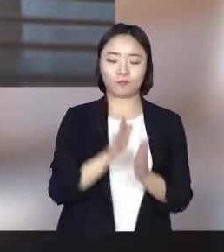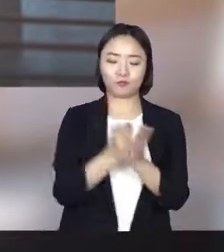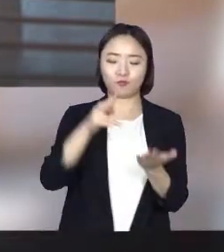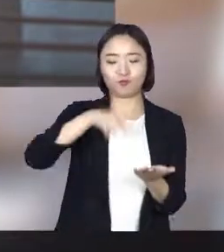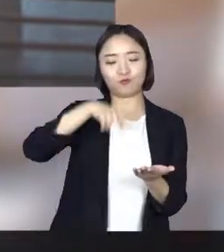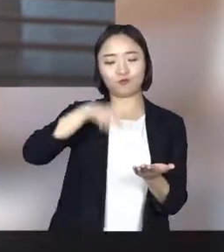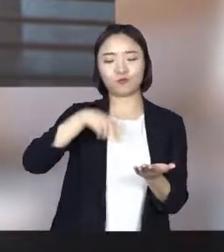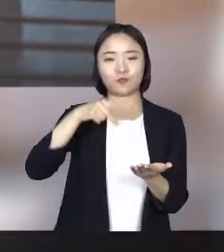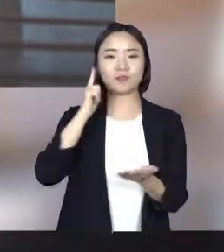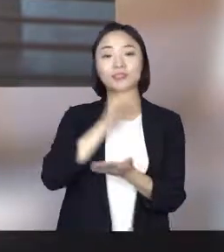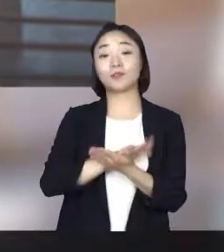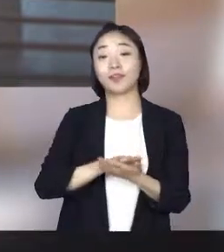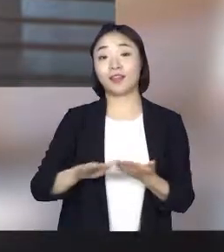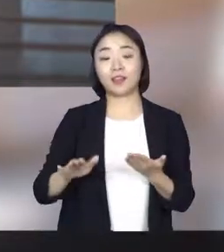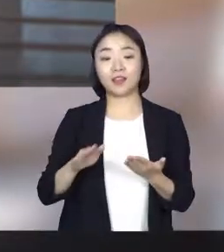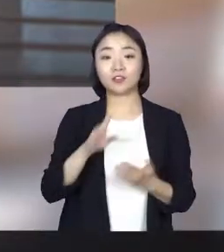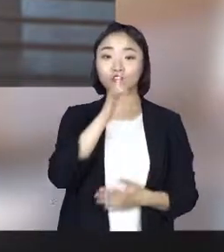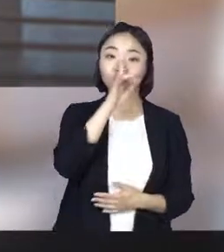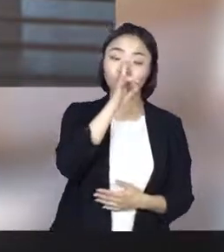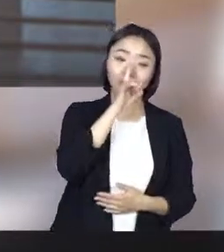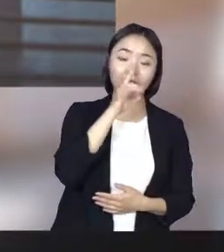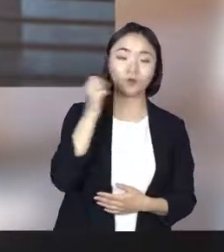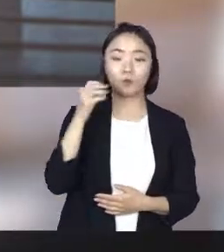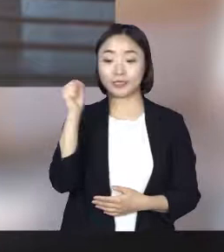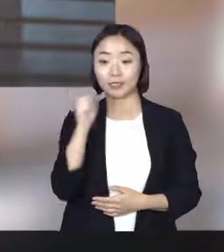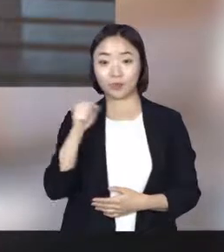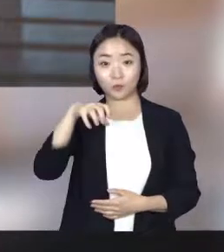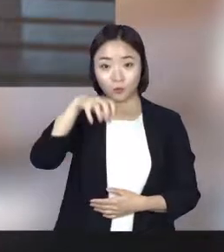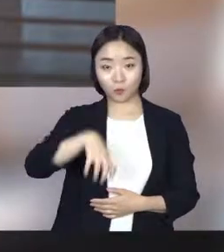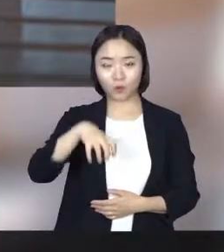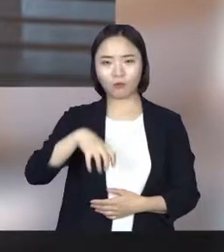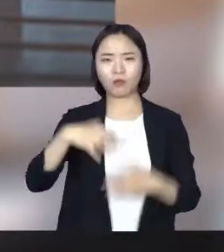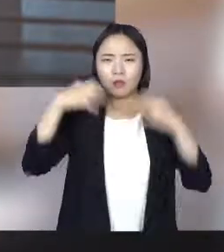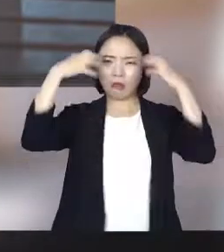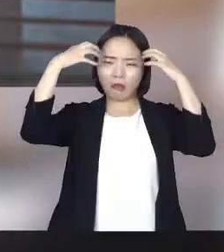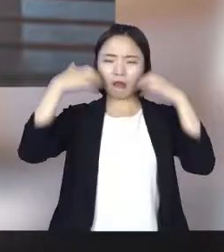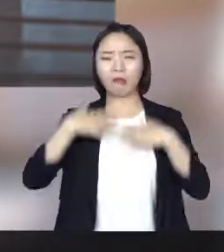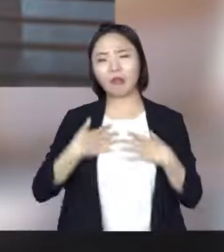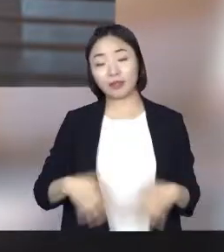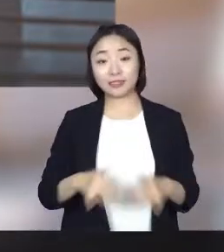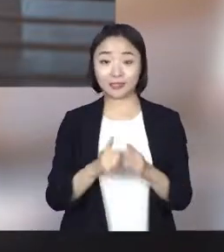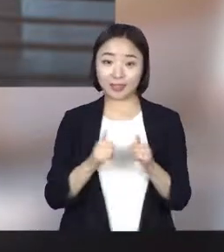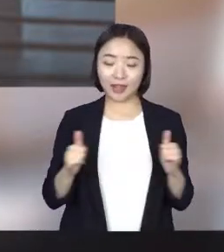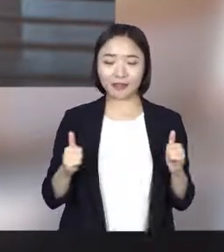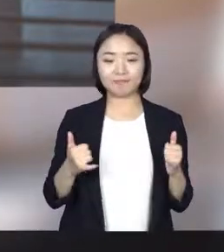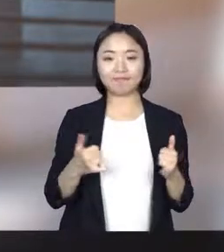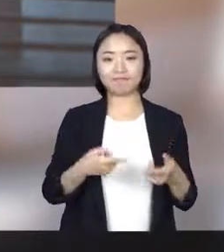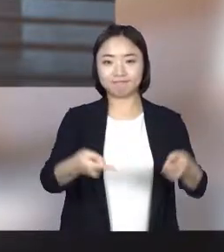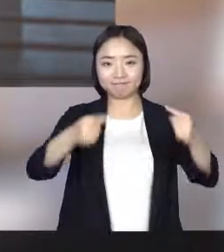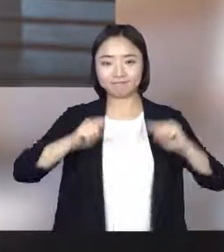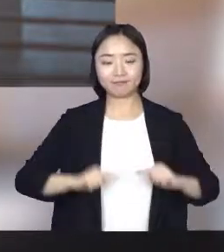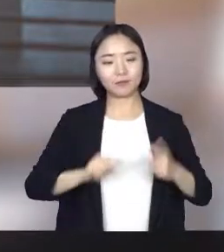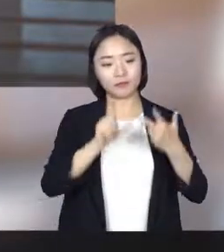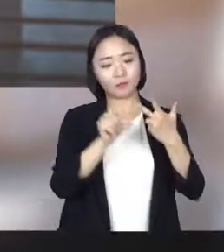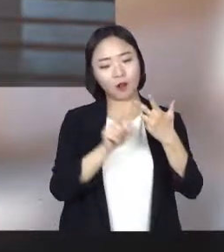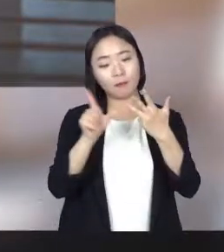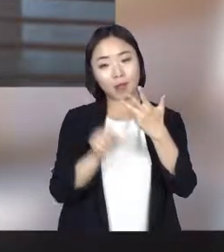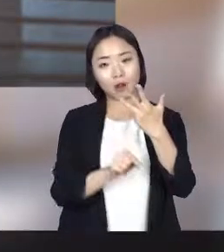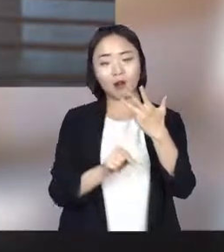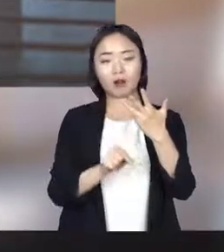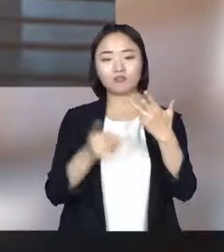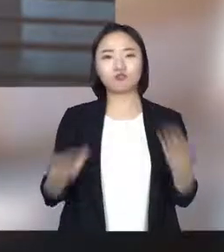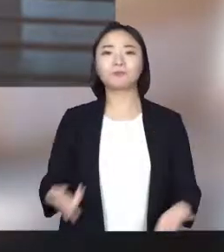부캉스 프로그램을 운영합니다. 중앙도서관과 상영도서관은 폭염에 지칠 시민들을 위해 7월에서